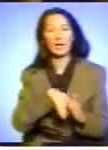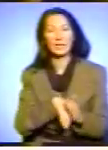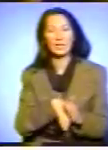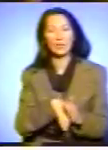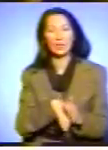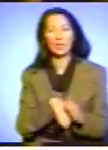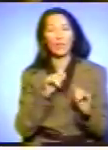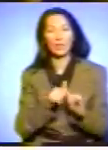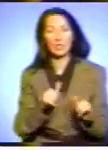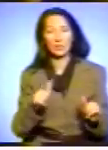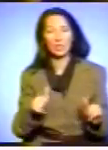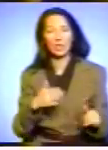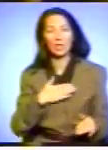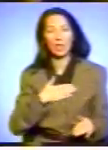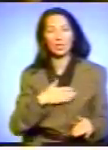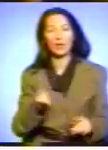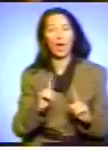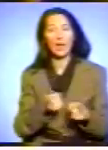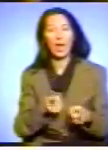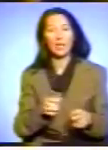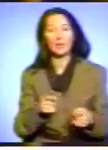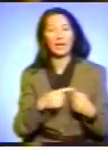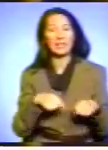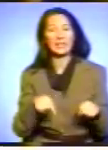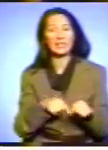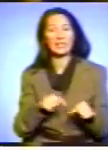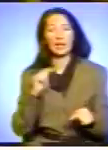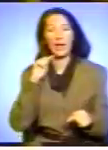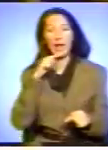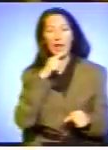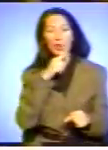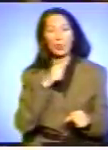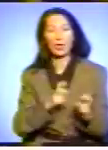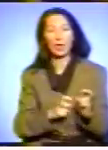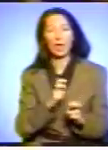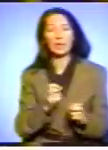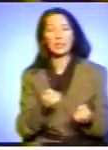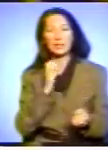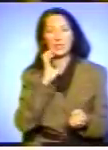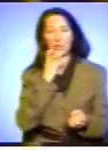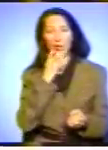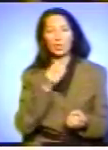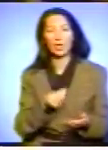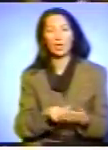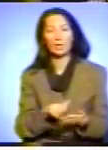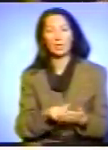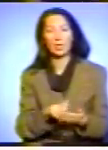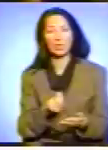вкладывать в развитие нашего реального сектора экономики серьезные деньги.